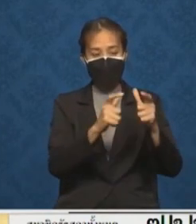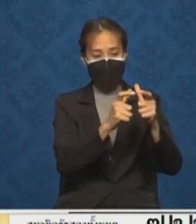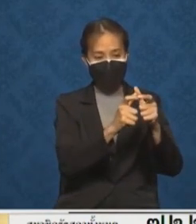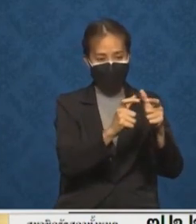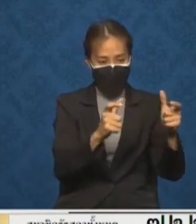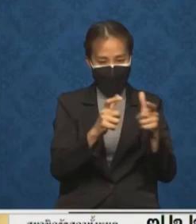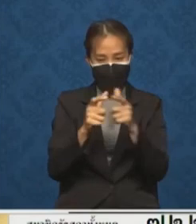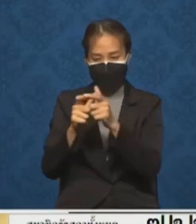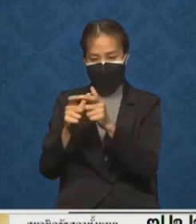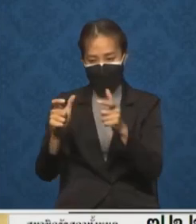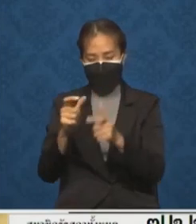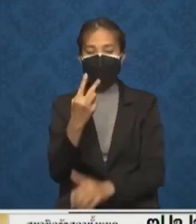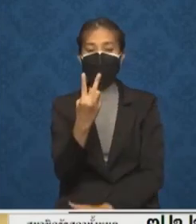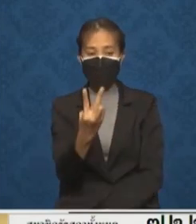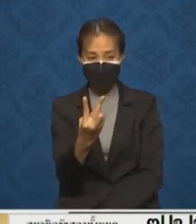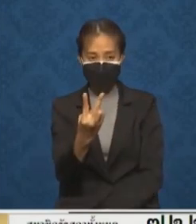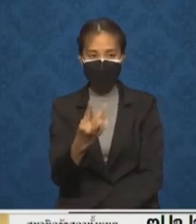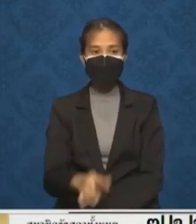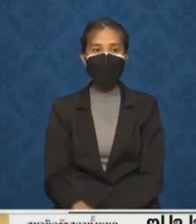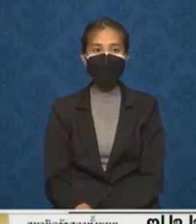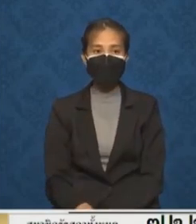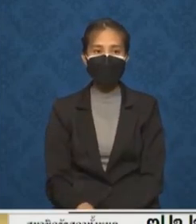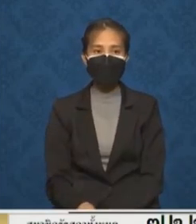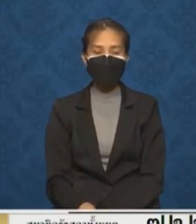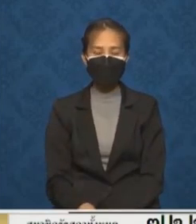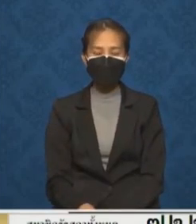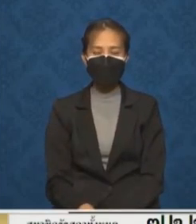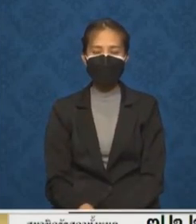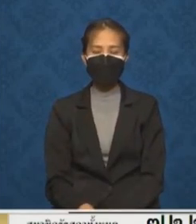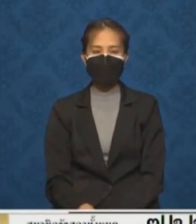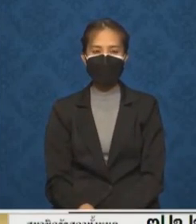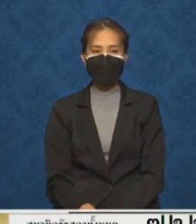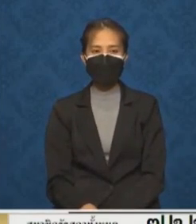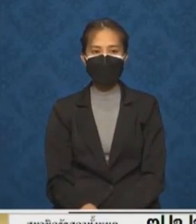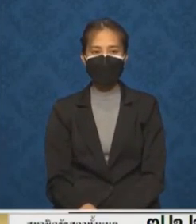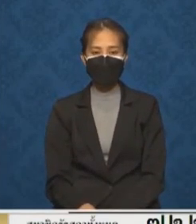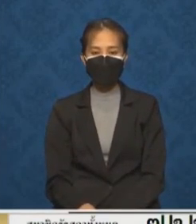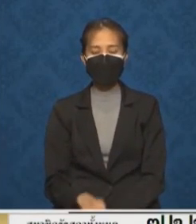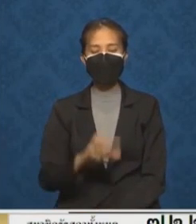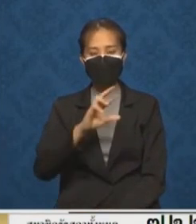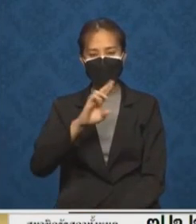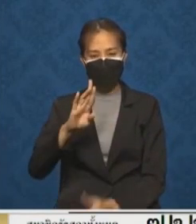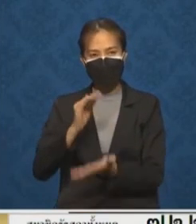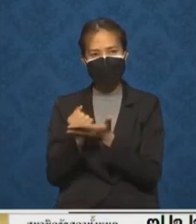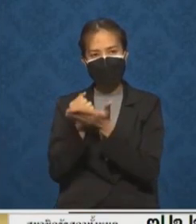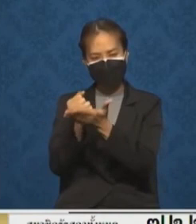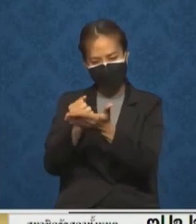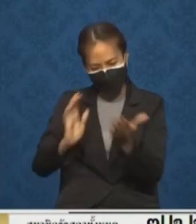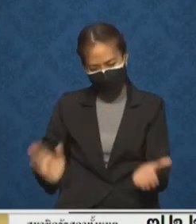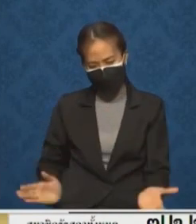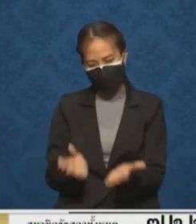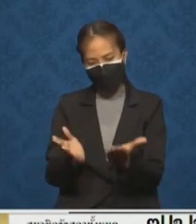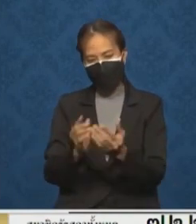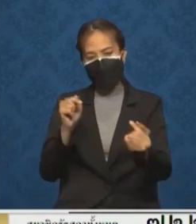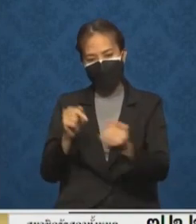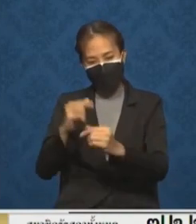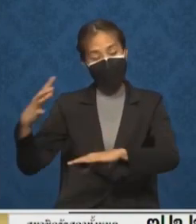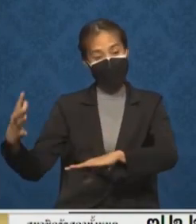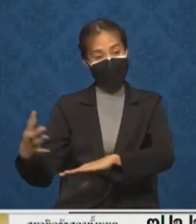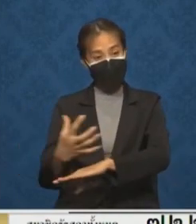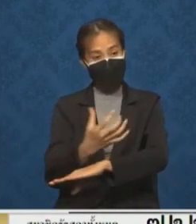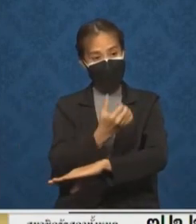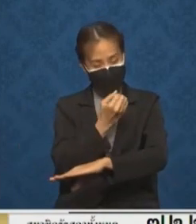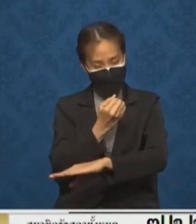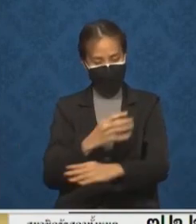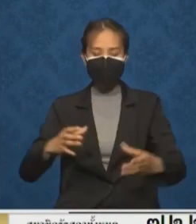ว่านี้จะถือเป็นระบบที่จะส่งเสริมให้ระบบการเมืองของเรา